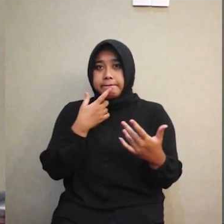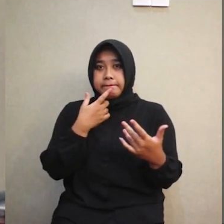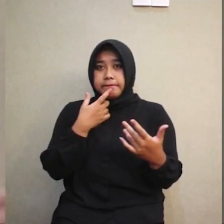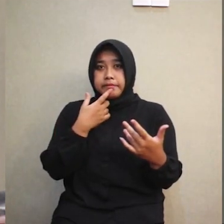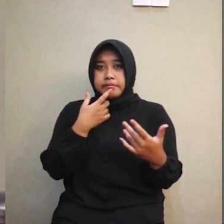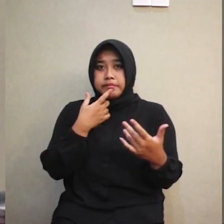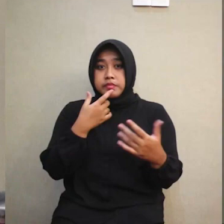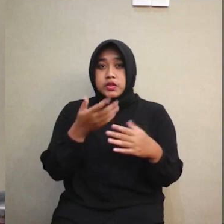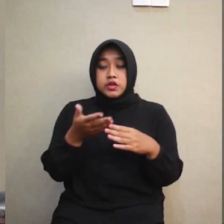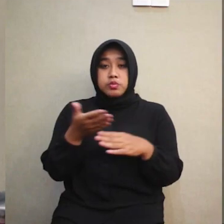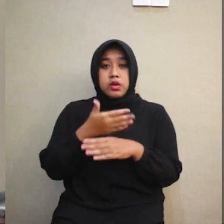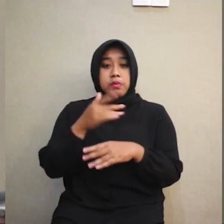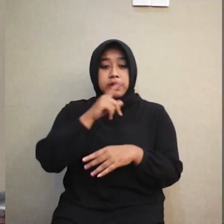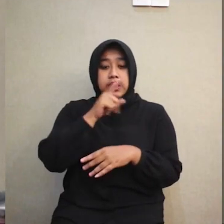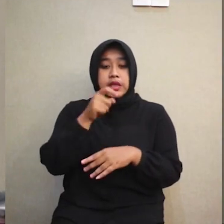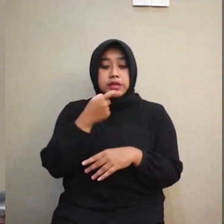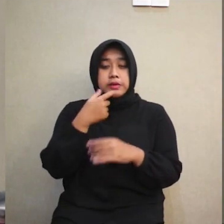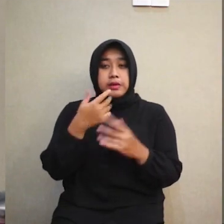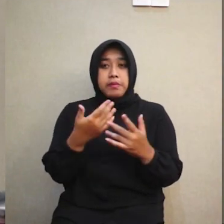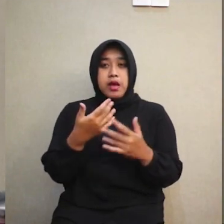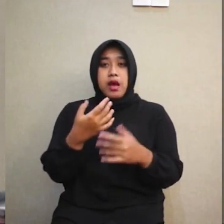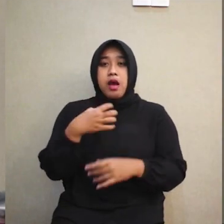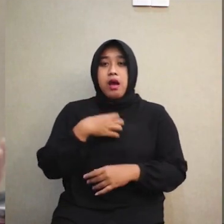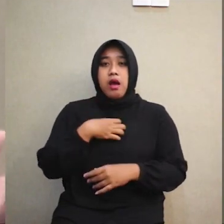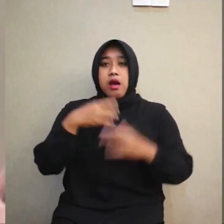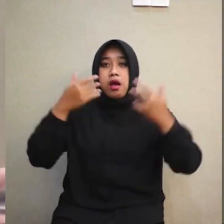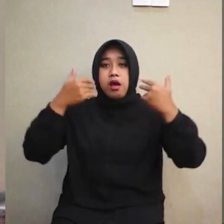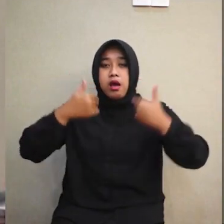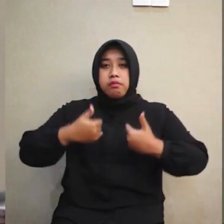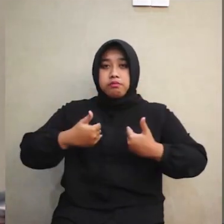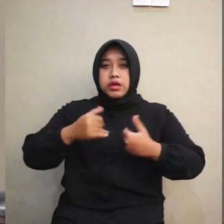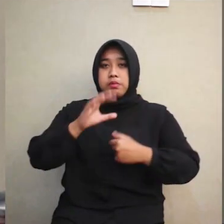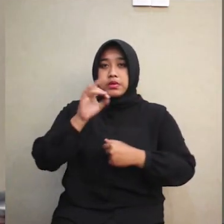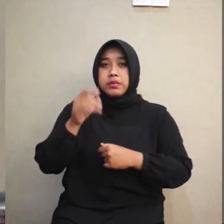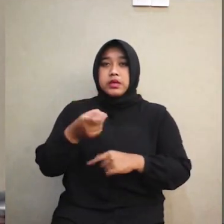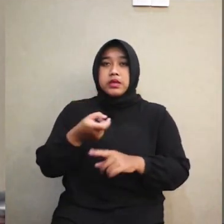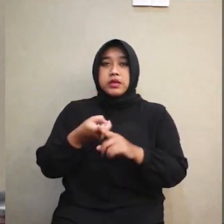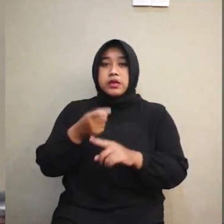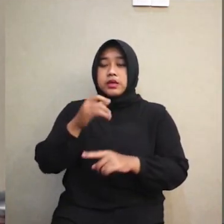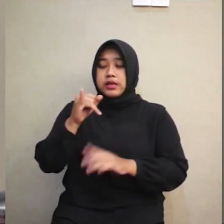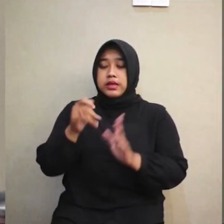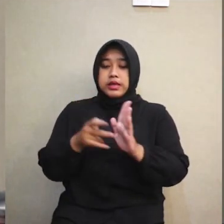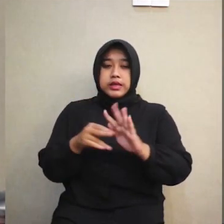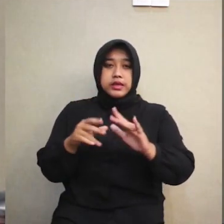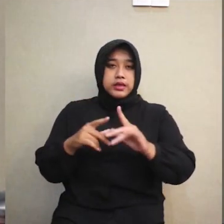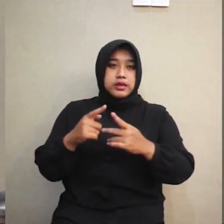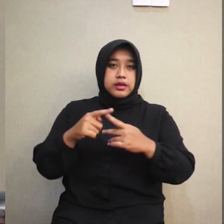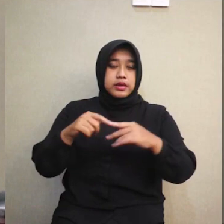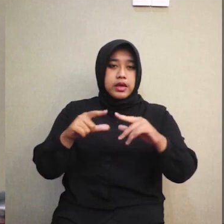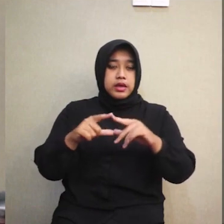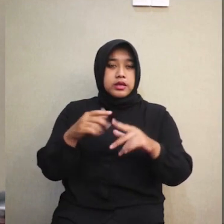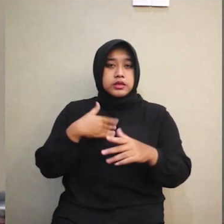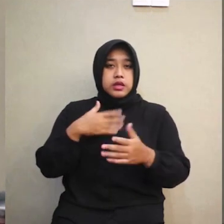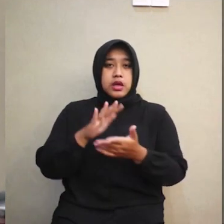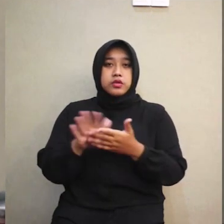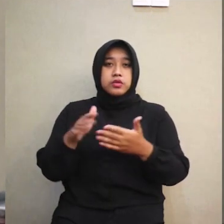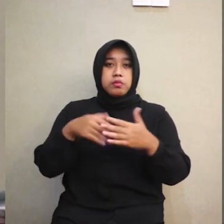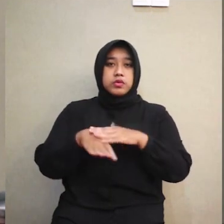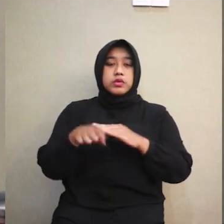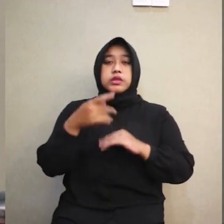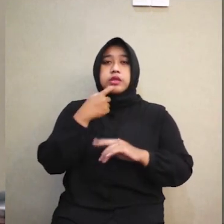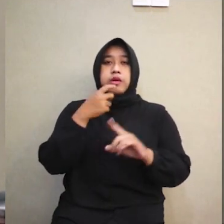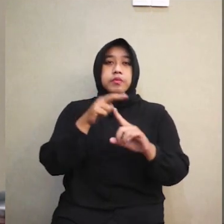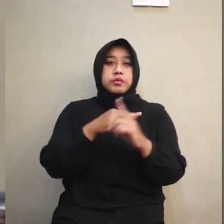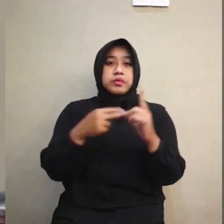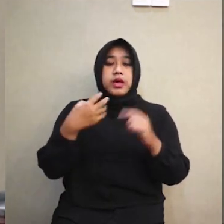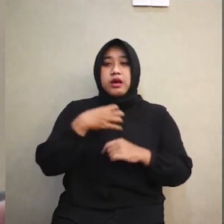karena tadi pertanyaannya terkait dengan HAM dan sebagainya dari Mbak Inayah gitu saya akan masuk sedikit ke perspektif